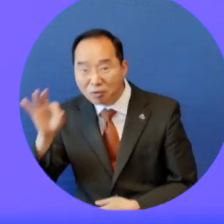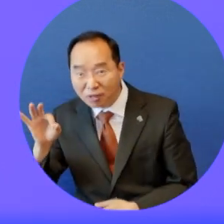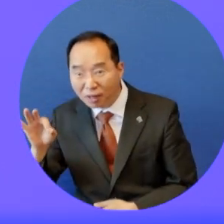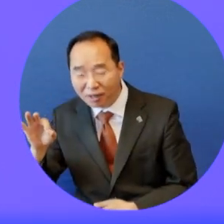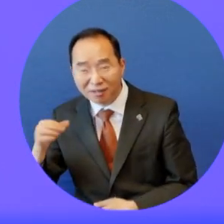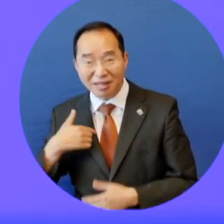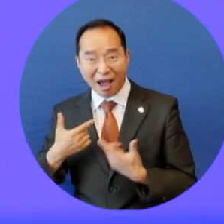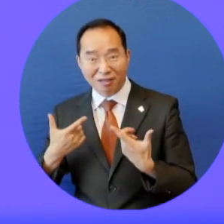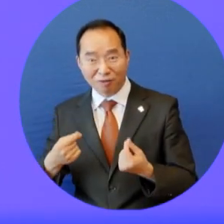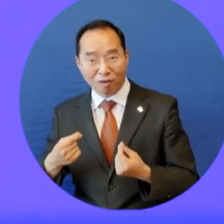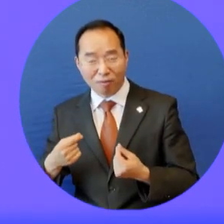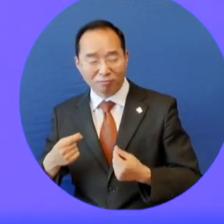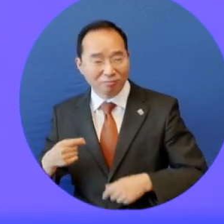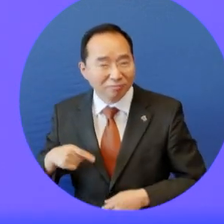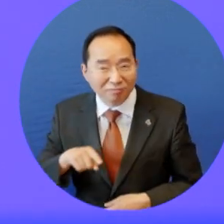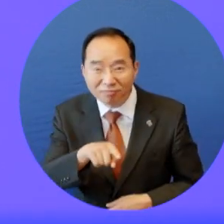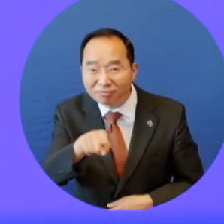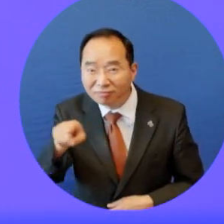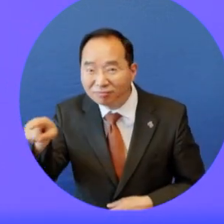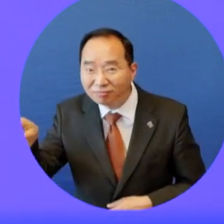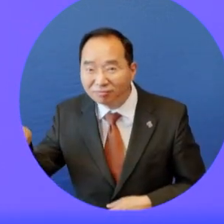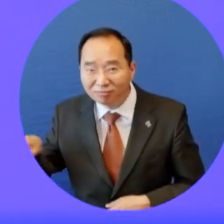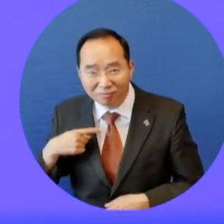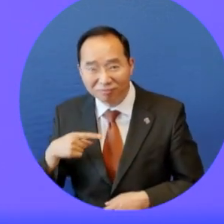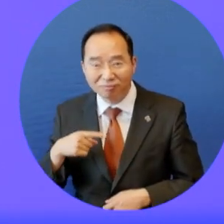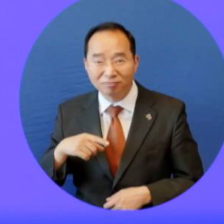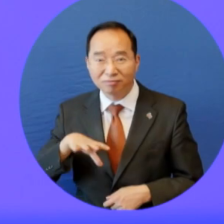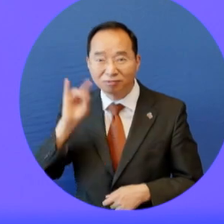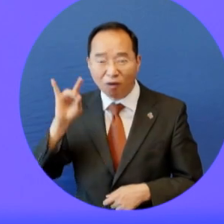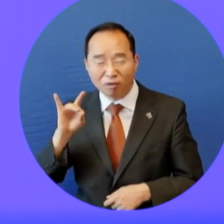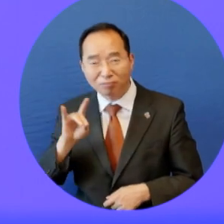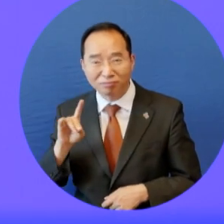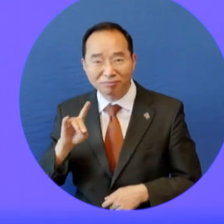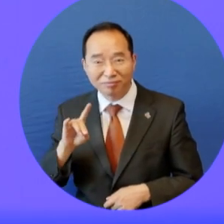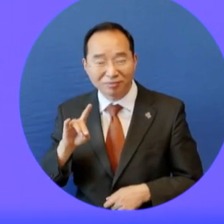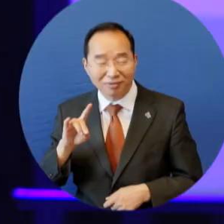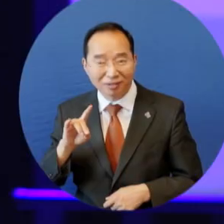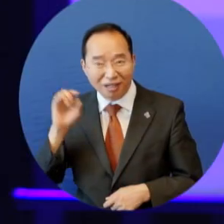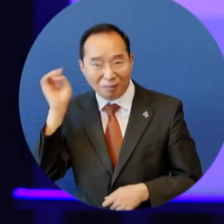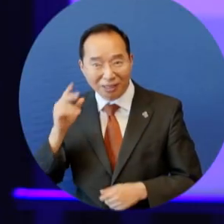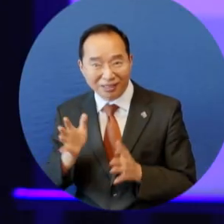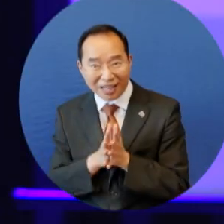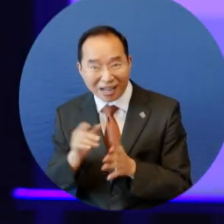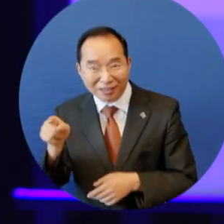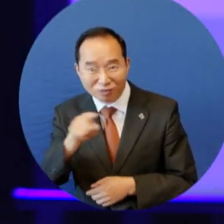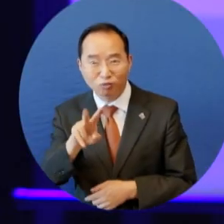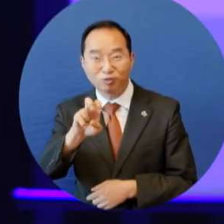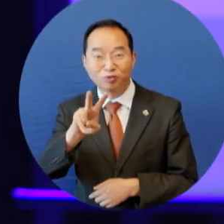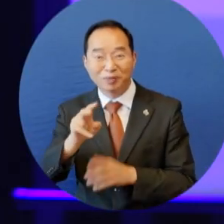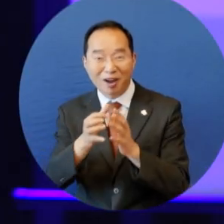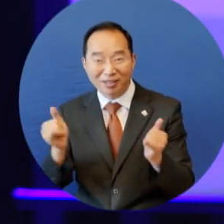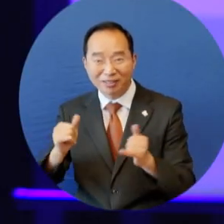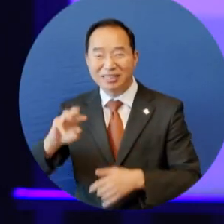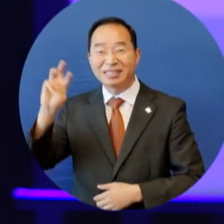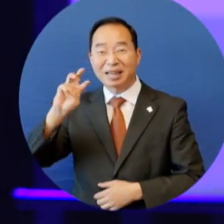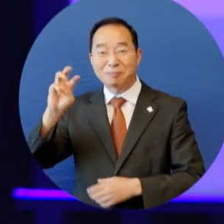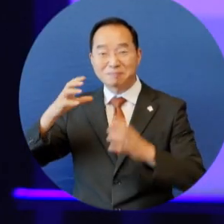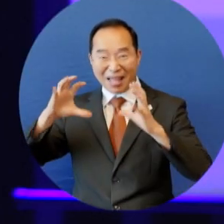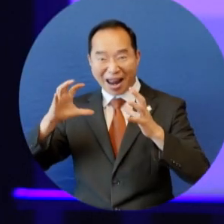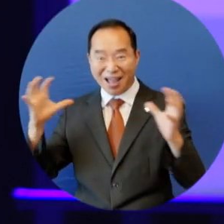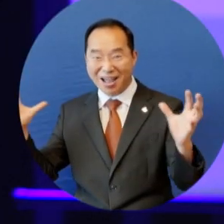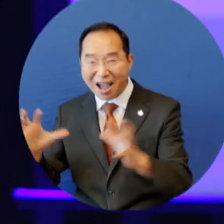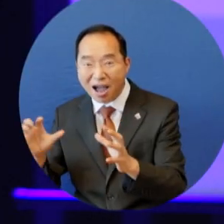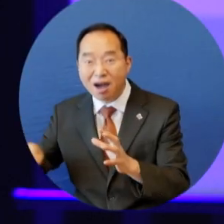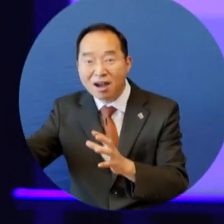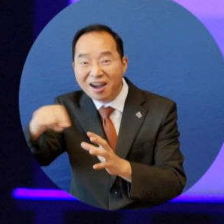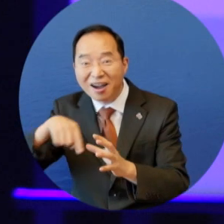저와 같이 뜬금없이 시작한 사람들이 22명이나 참석을 했더라고요. 그때 당시 전 세계적으로 약